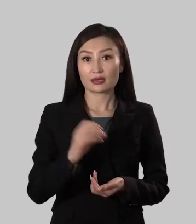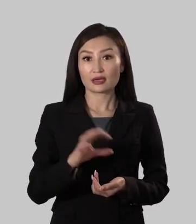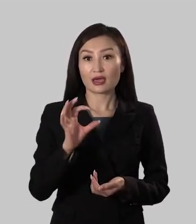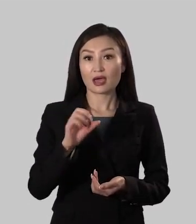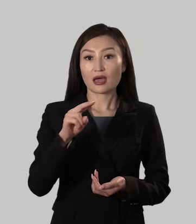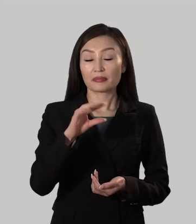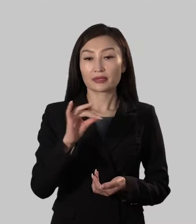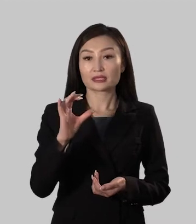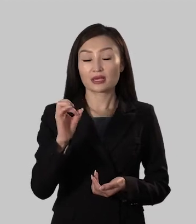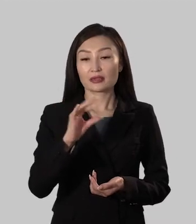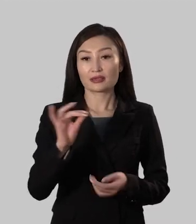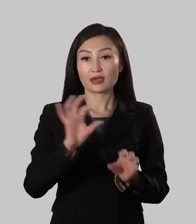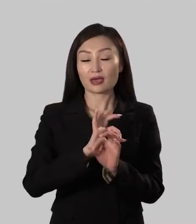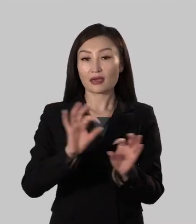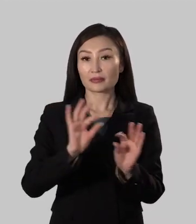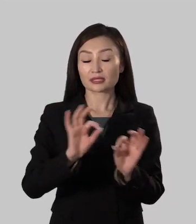описание,